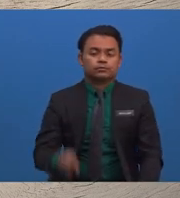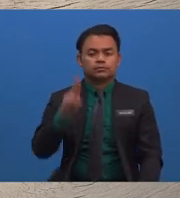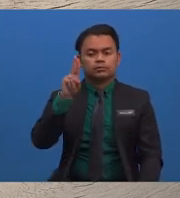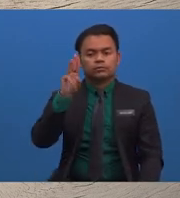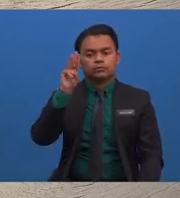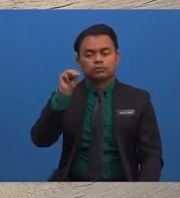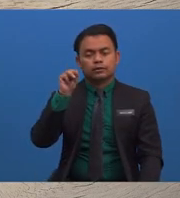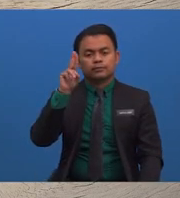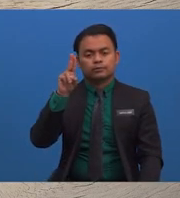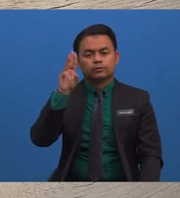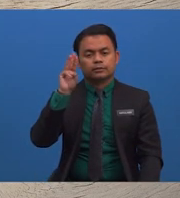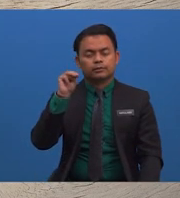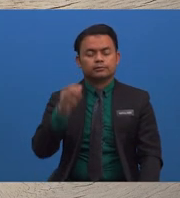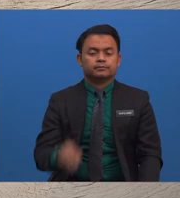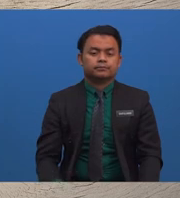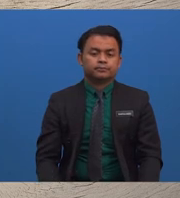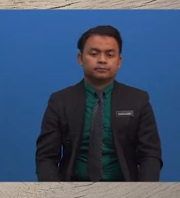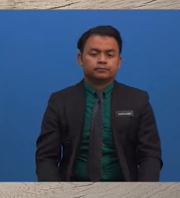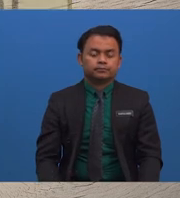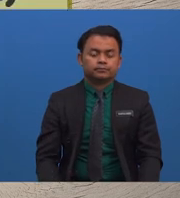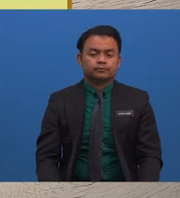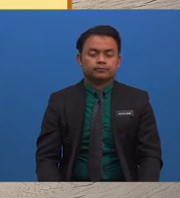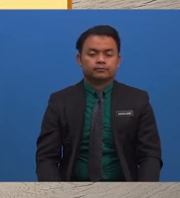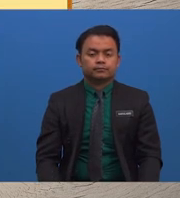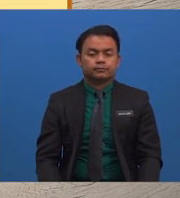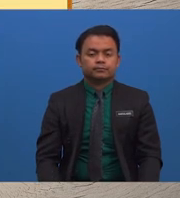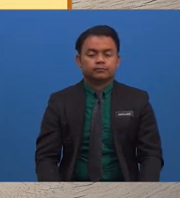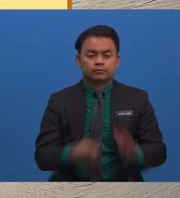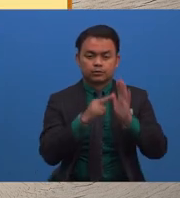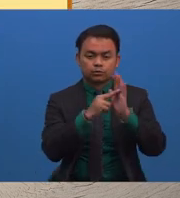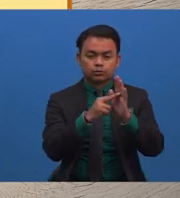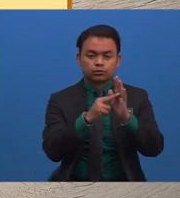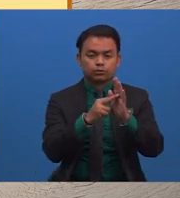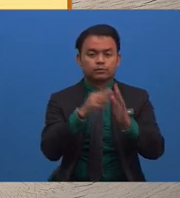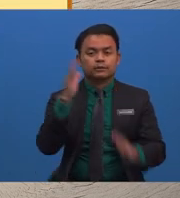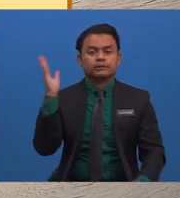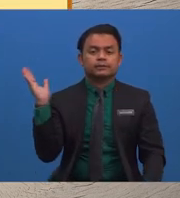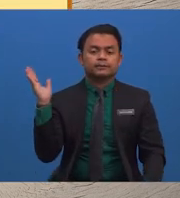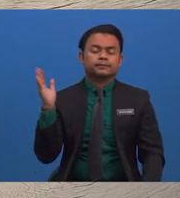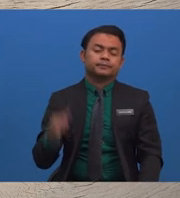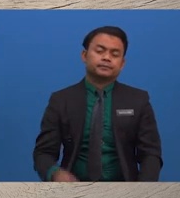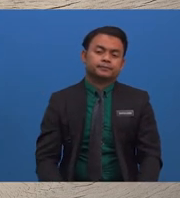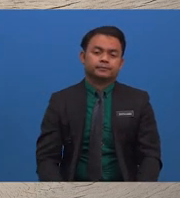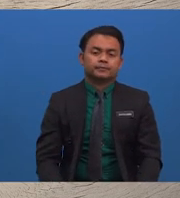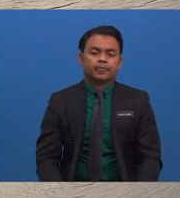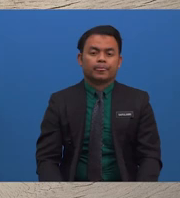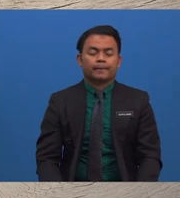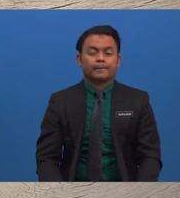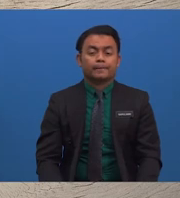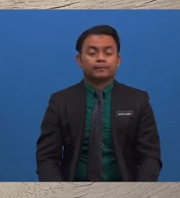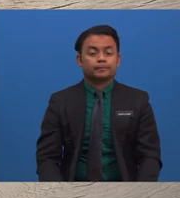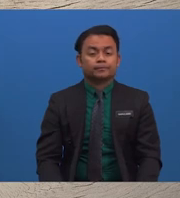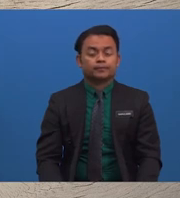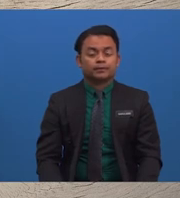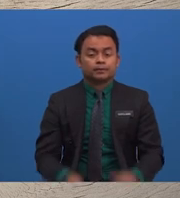adalah merujuk kepada benda atau perkara. Contohnya, Sekolah